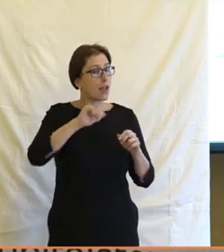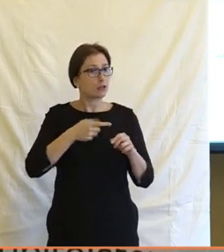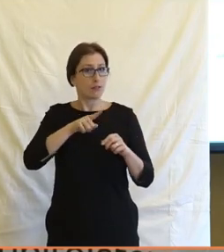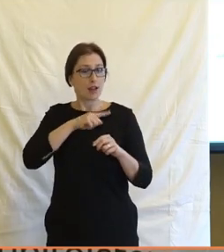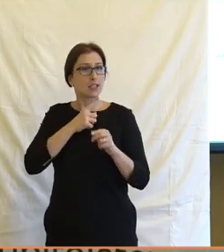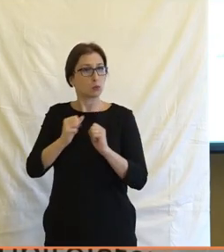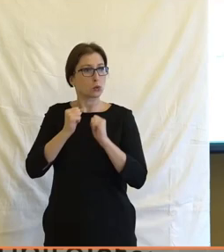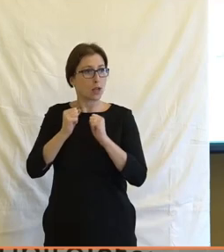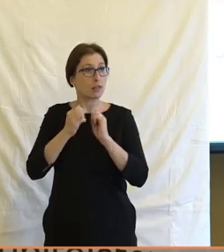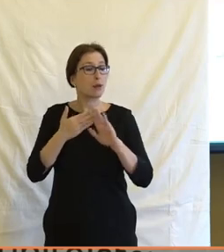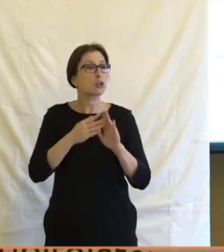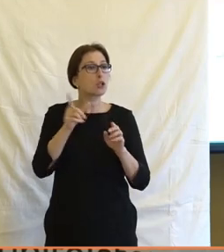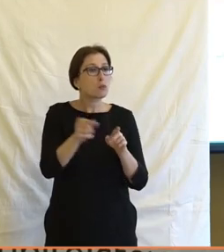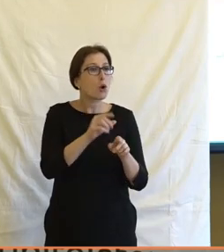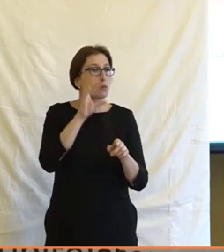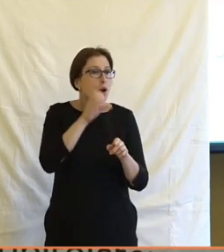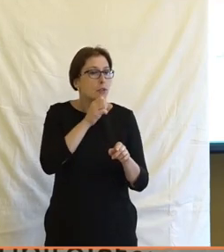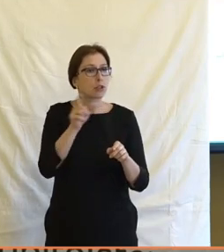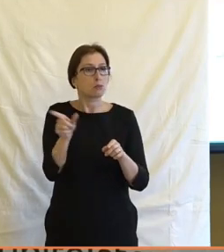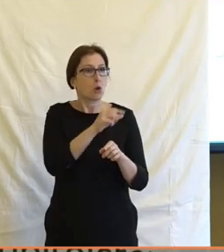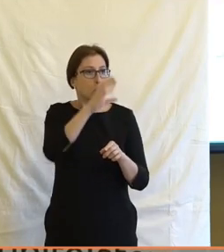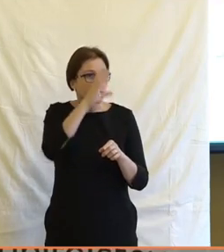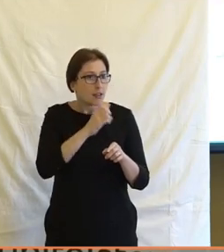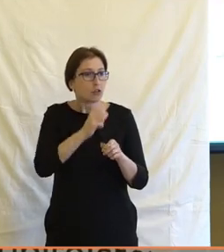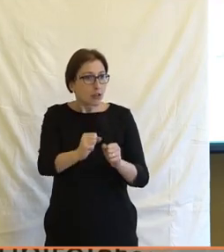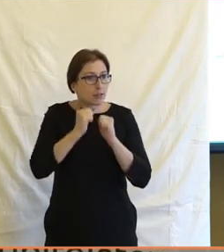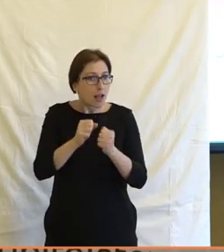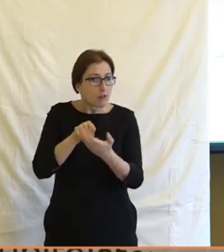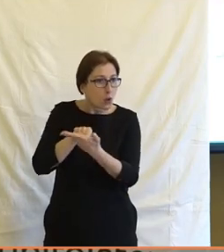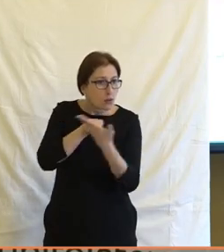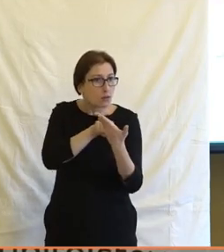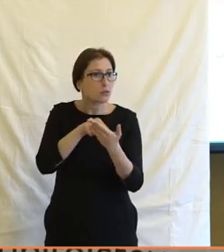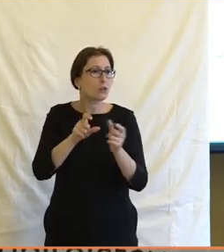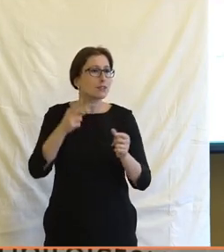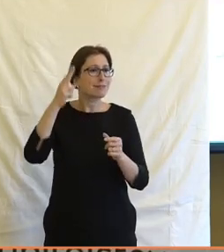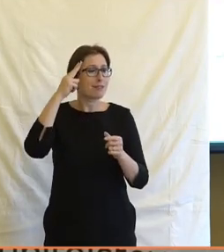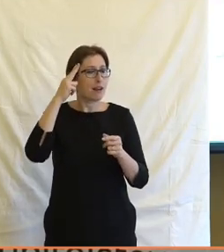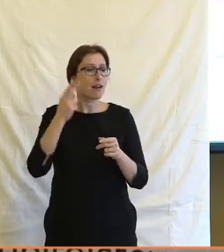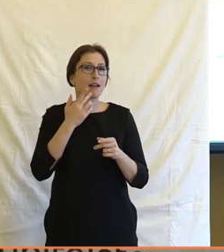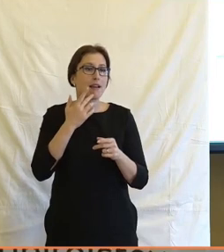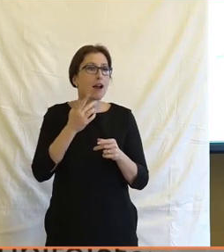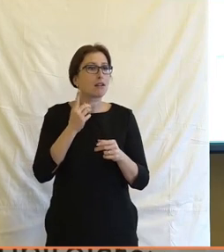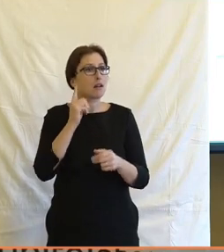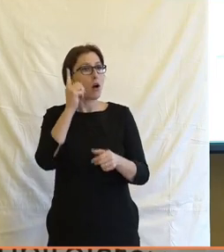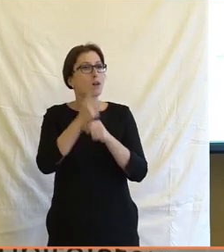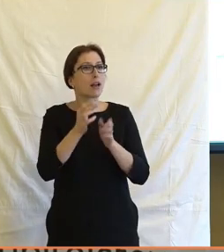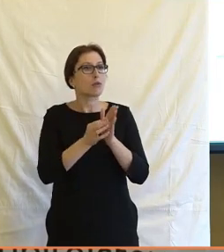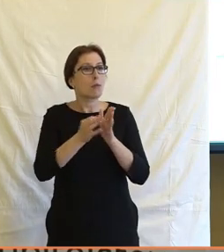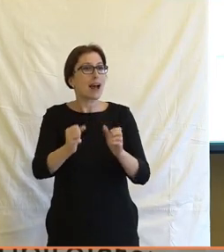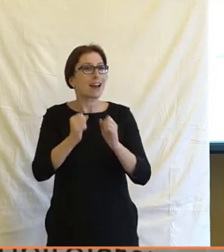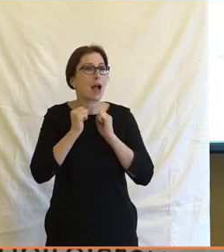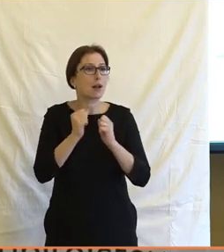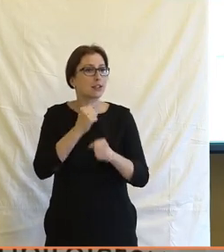postiženým tatínkem, dědečkem, babičkou vlastně doma tohleto trénovat, protože pokud znáte, jak dlouho třeba trvá objednávací doba k